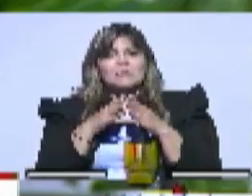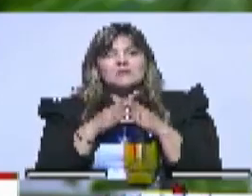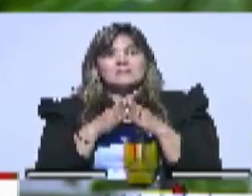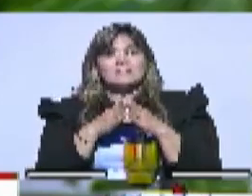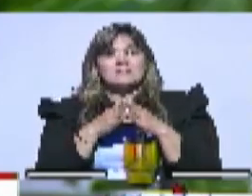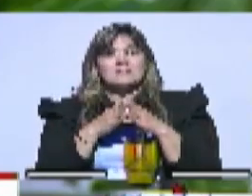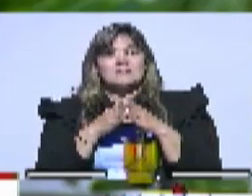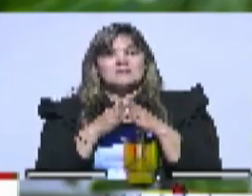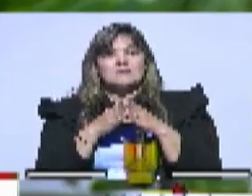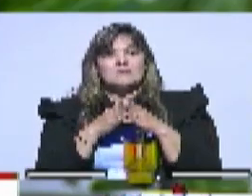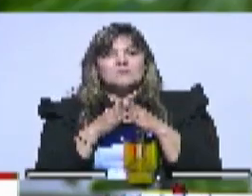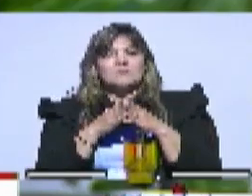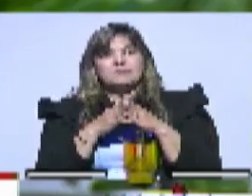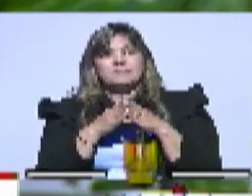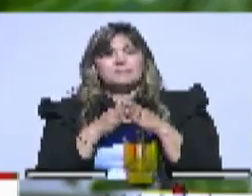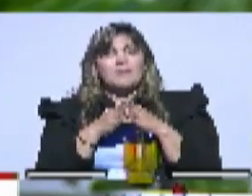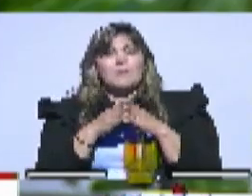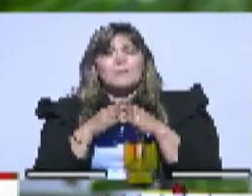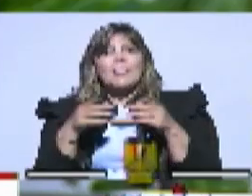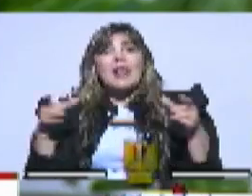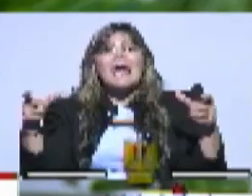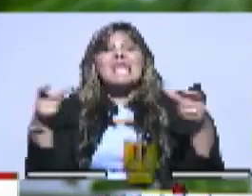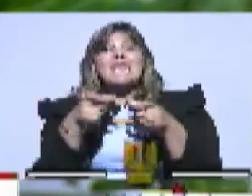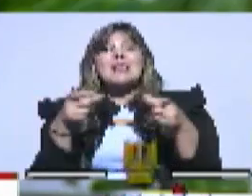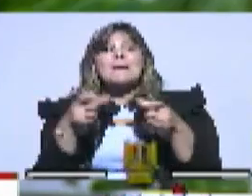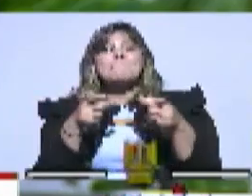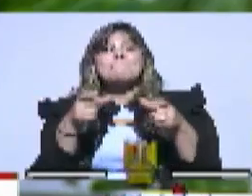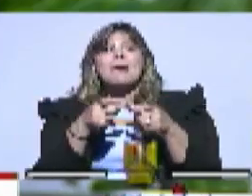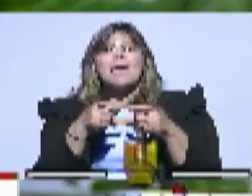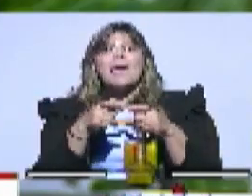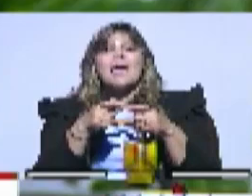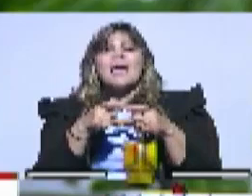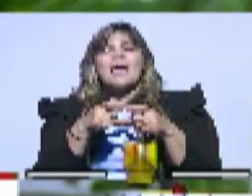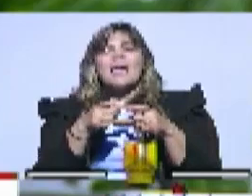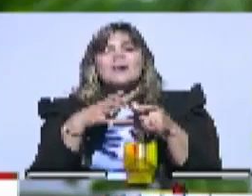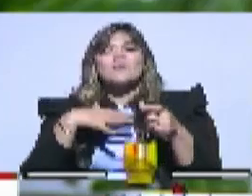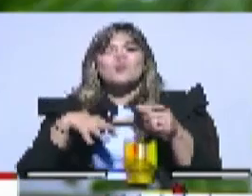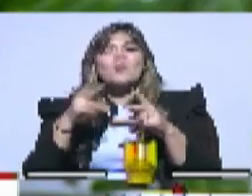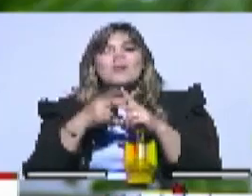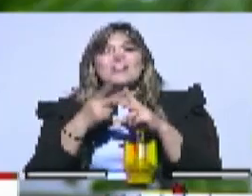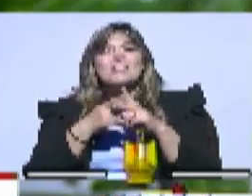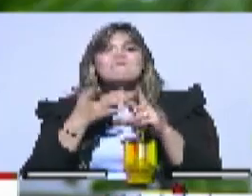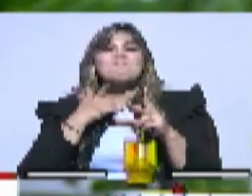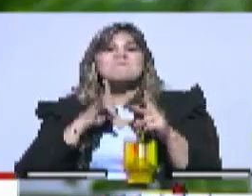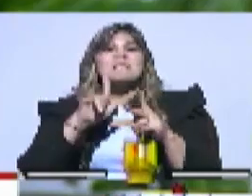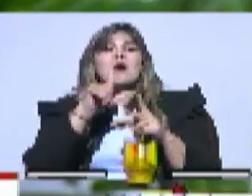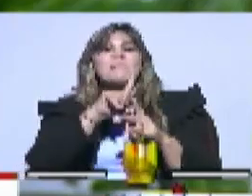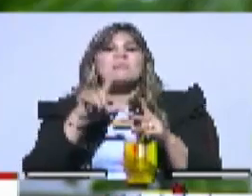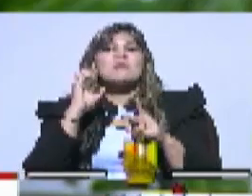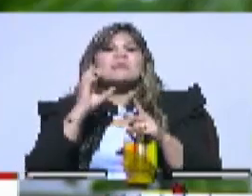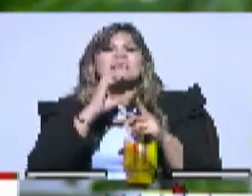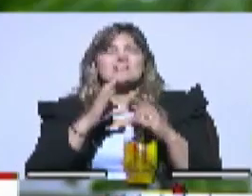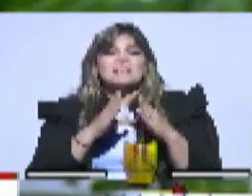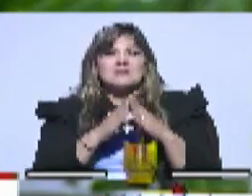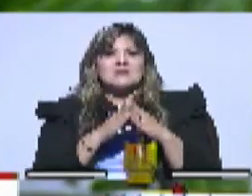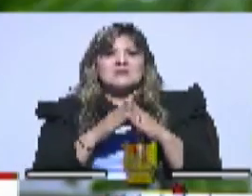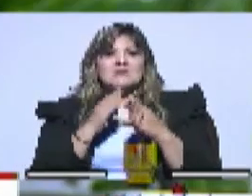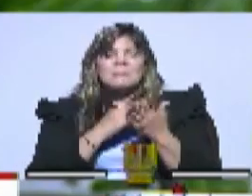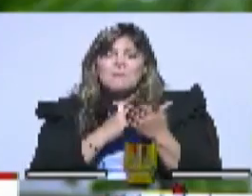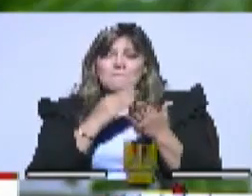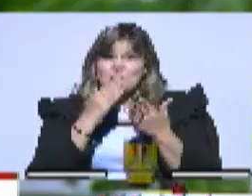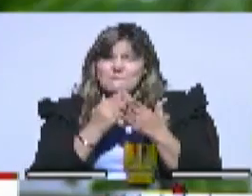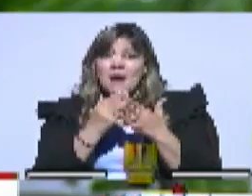لأنه الإجماع الذي يحظى به الرئيس خاصة بعد مواقفه